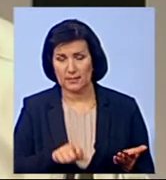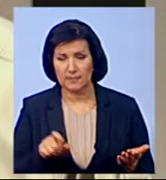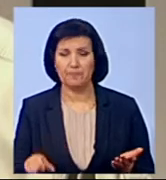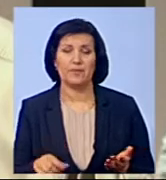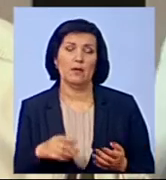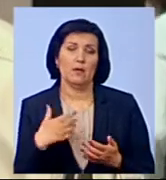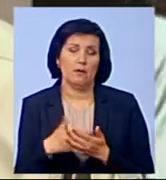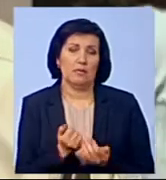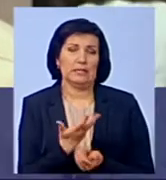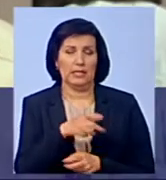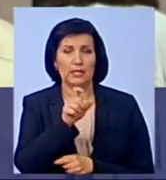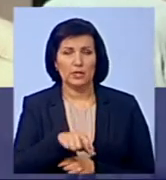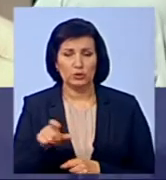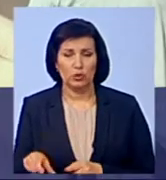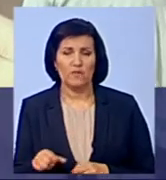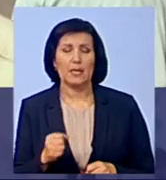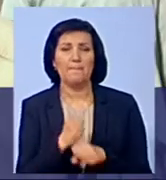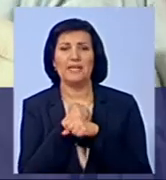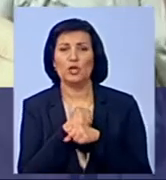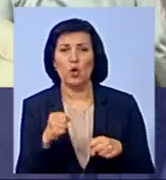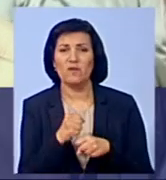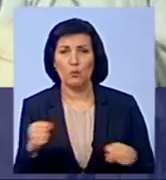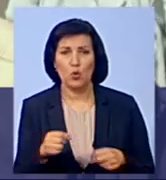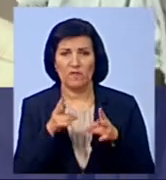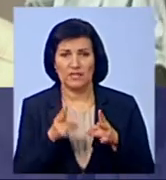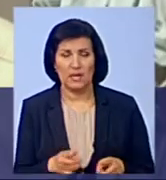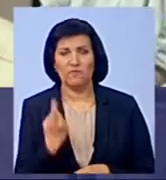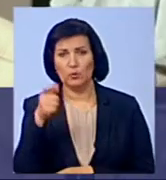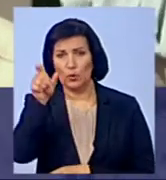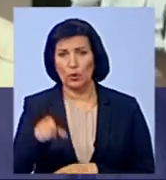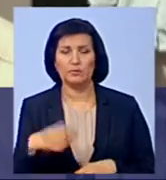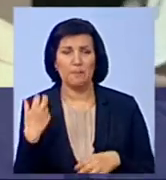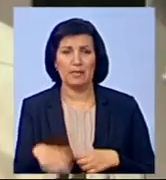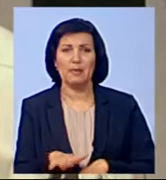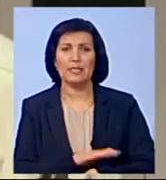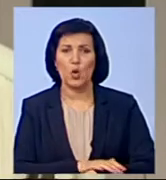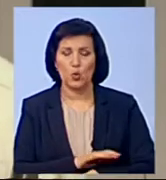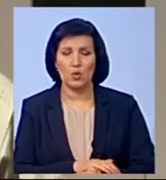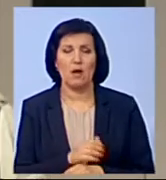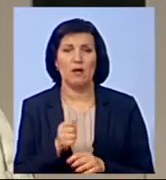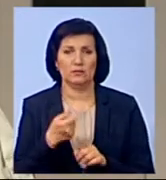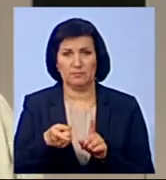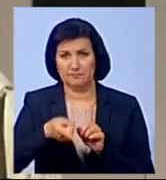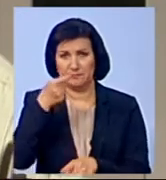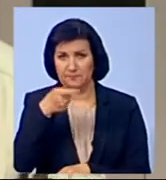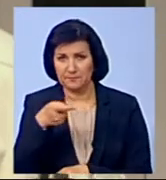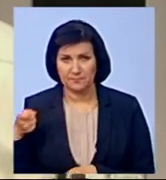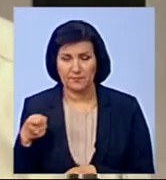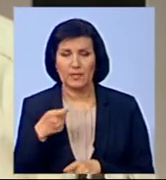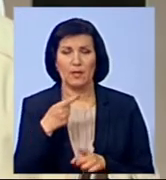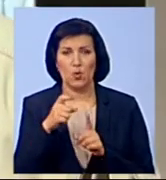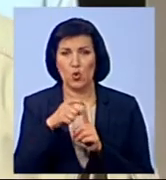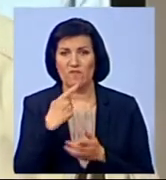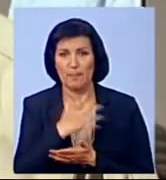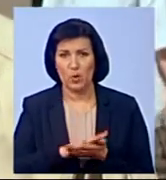Переважно декілька чоловік. Мінно-вибухові травми. В одного хлопця перебита рука, робота снайпера, кульове поранення.